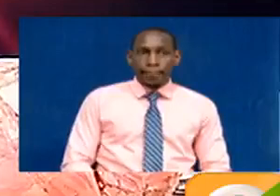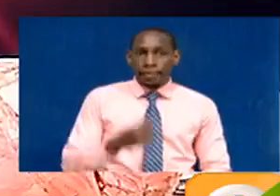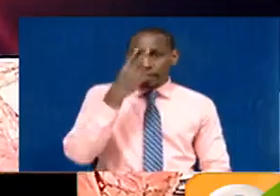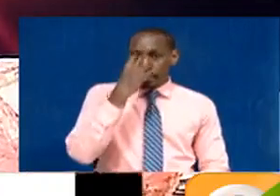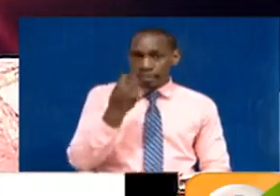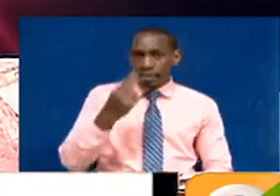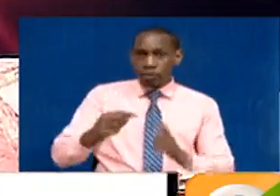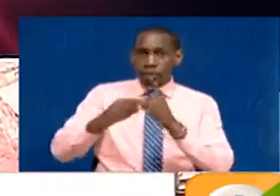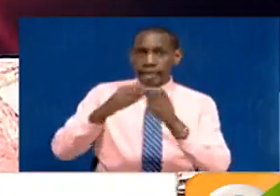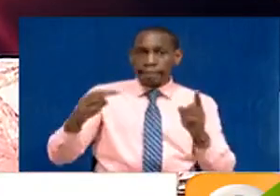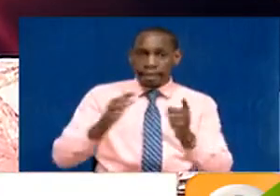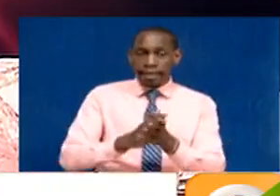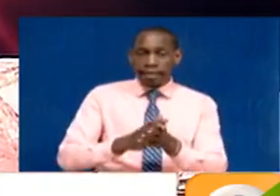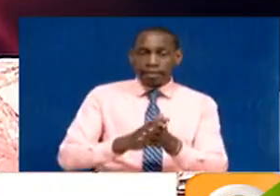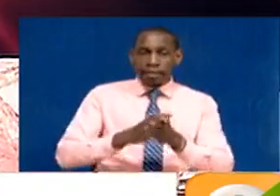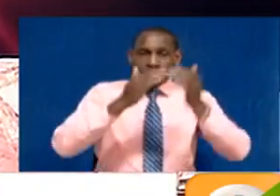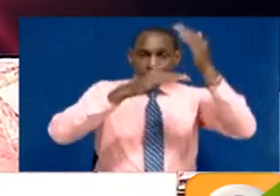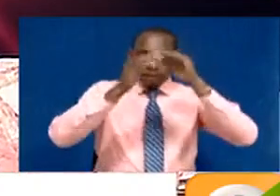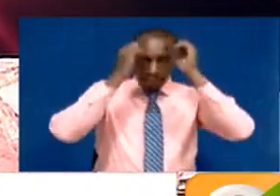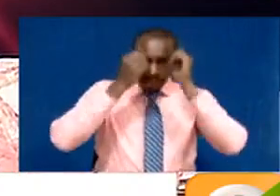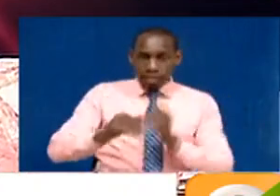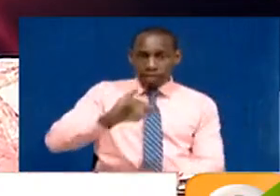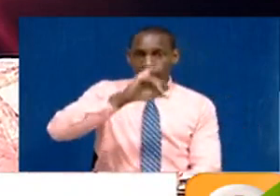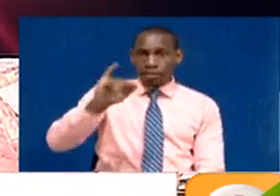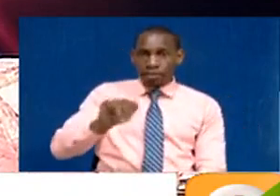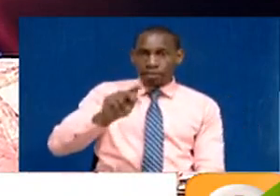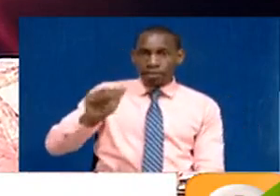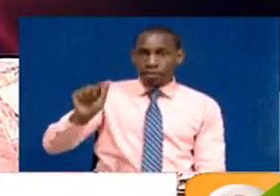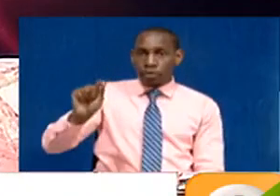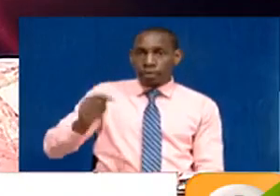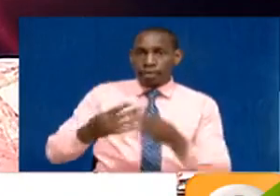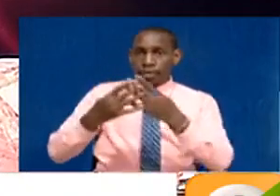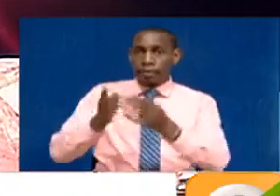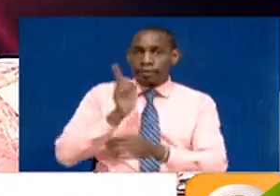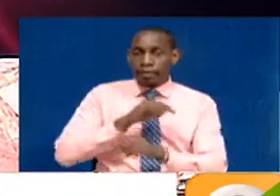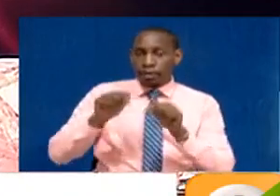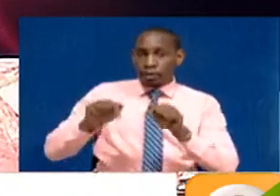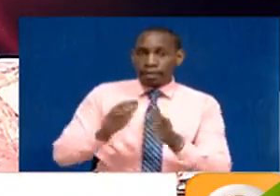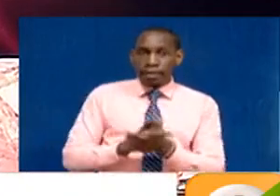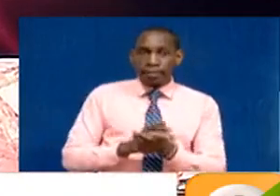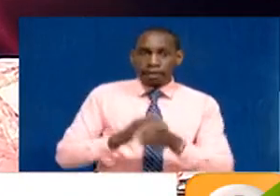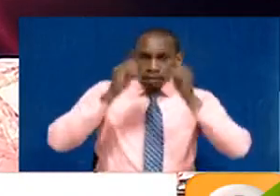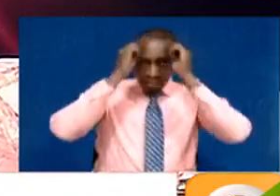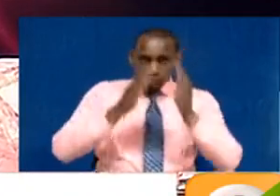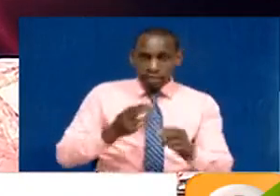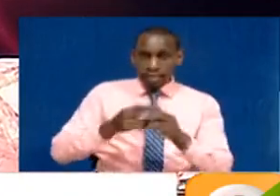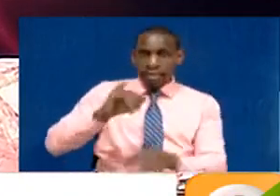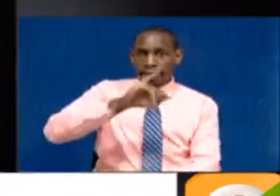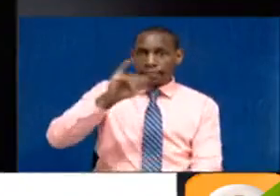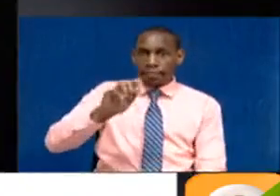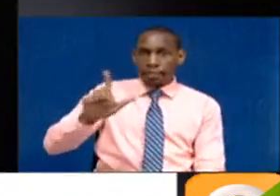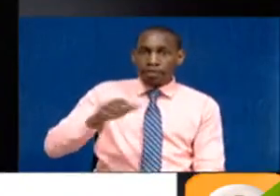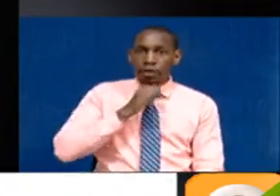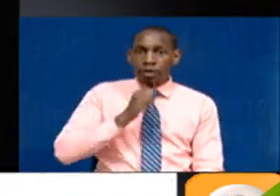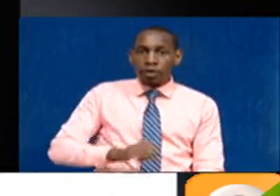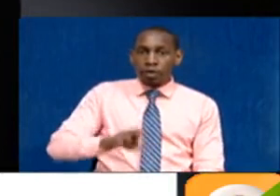Washukiwa wawili wa mauaji ya mwanafunzi wa chuo kikuu cha JKUAT wametiwa mbaroni na maafisa wa upelelezi hii leo. Mwanafunzi huyo Joel Juma mwenye